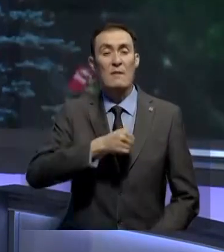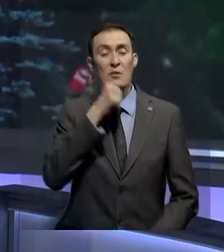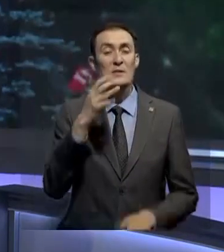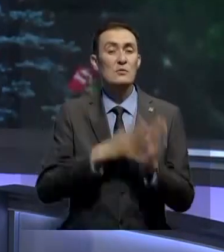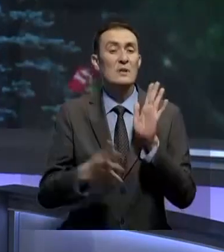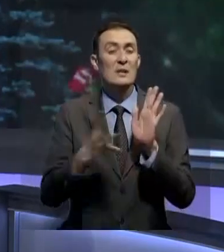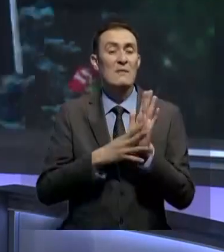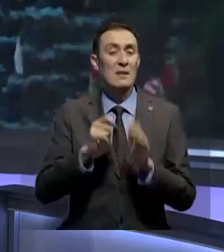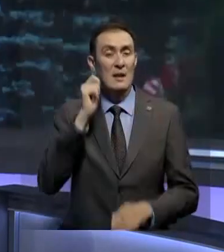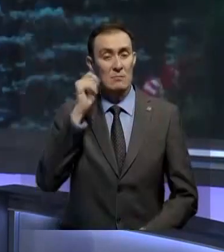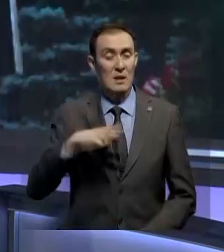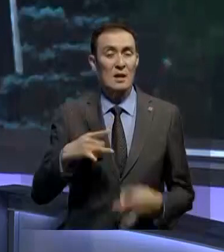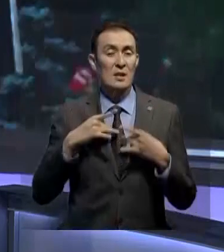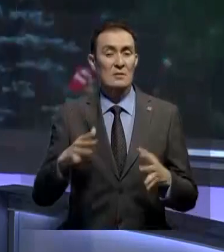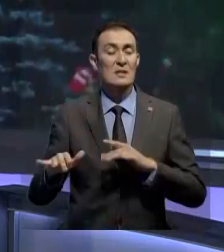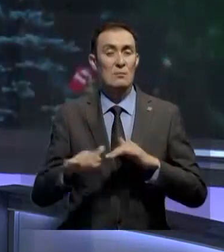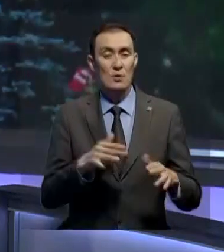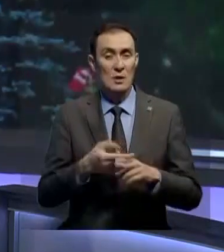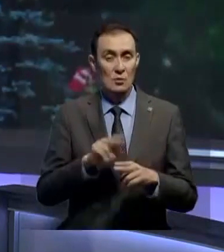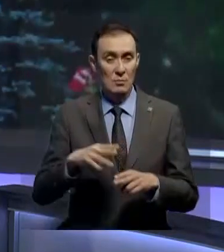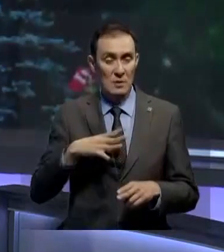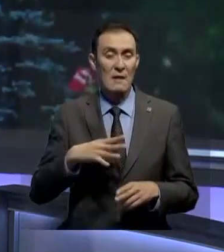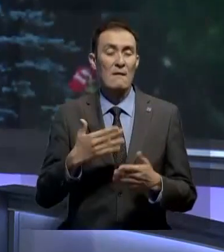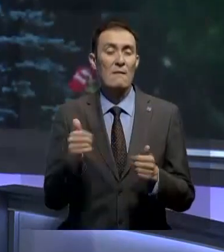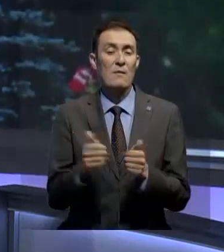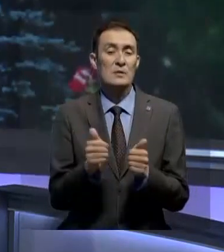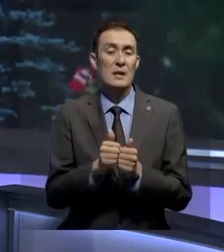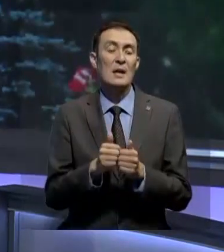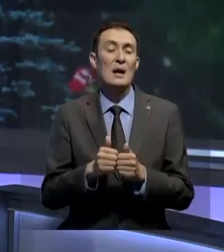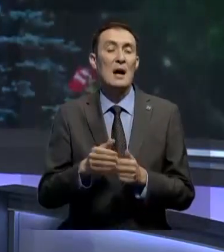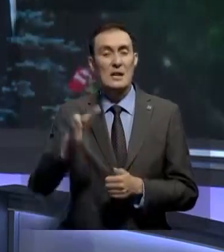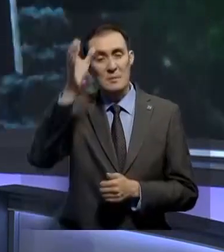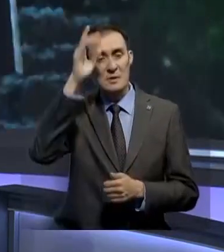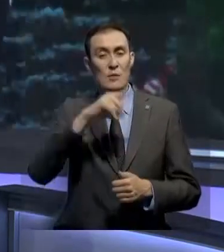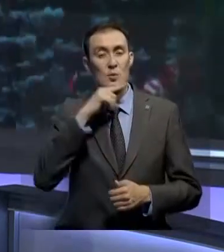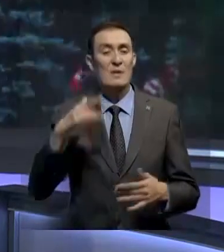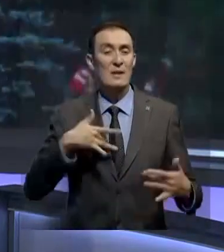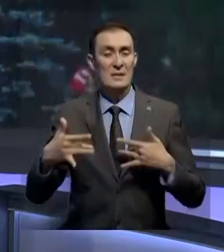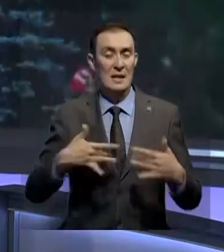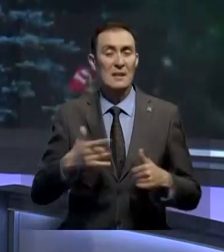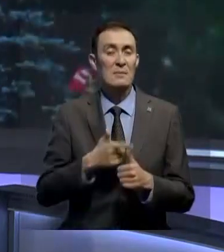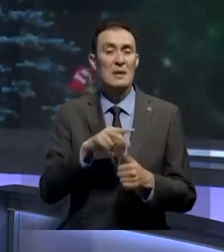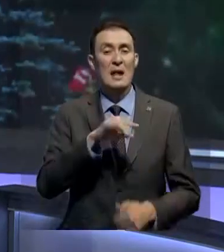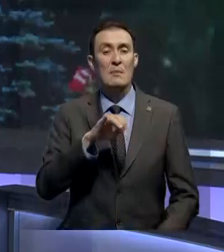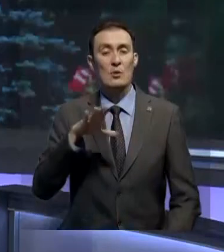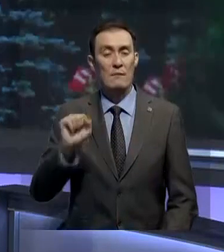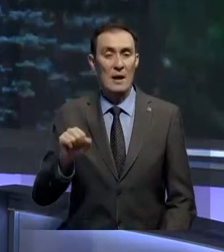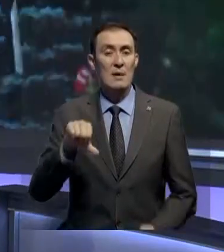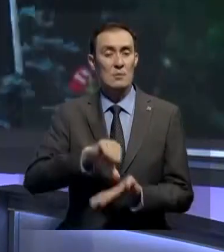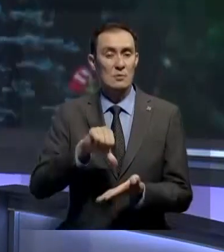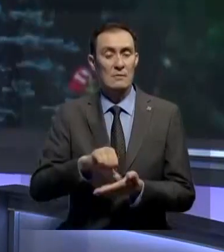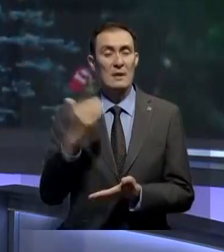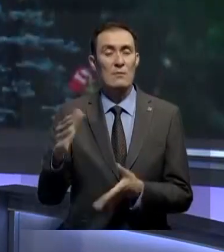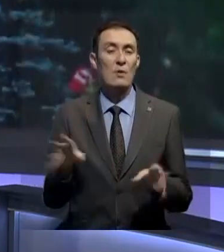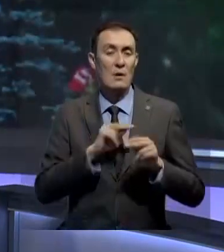возрасте 99 лет. На торжественной церемонии, которая прошла возле Национального академического русского театра драмы имени Лермонтова,